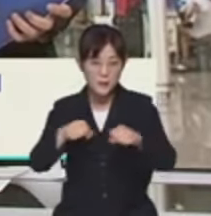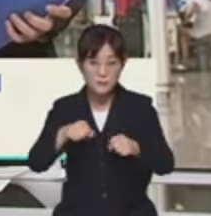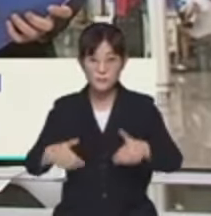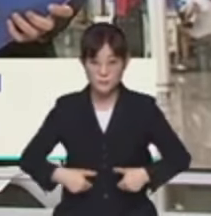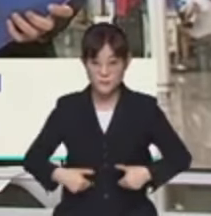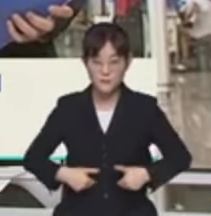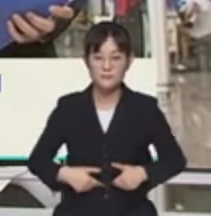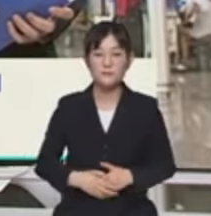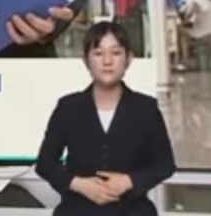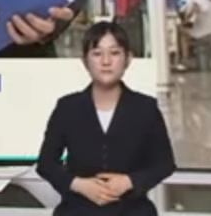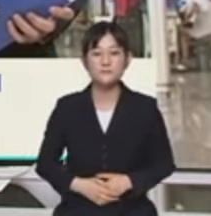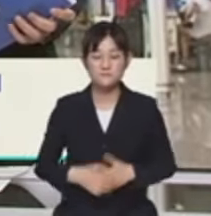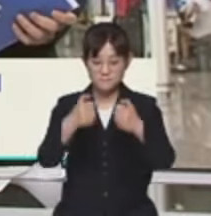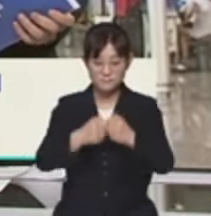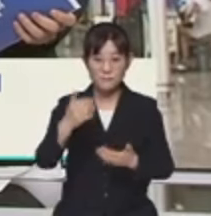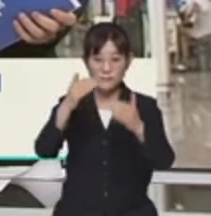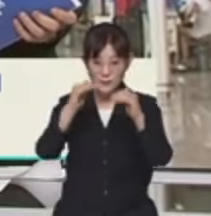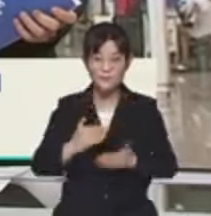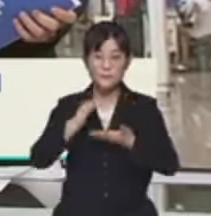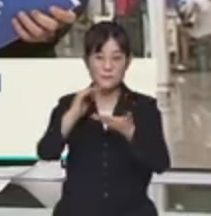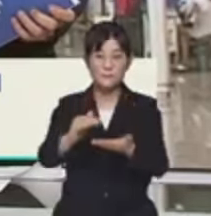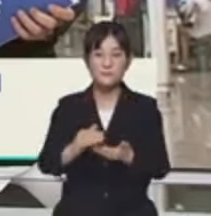이유입니다 정경원 기자가 자세히